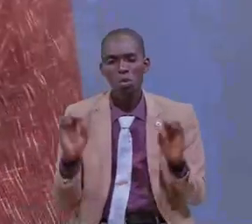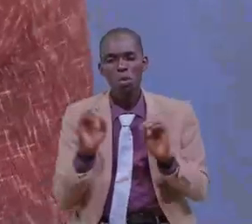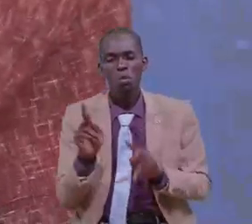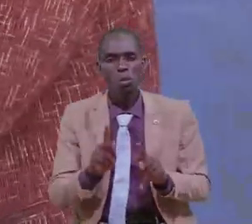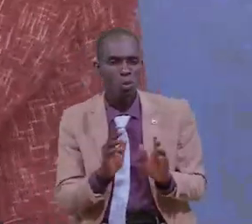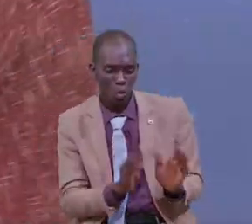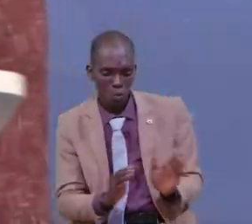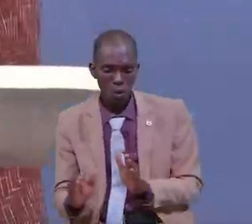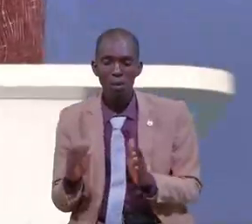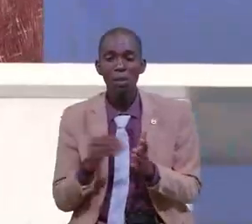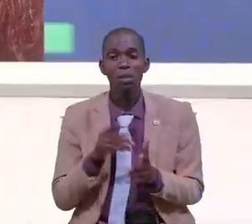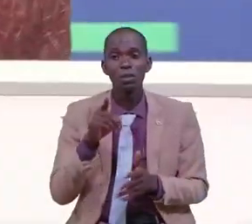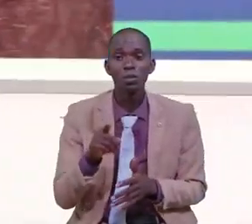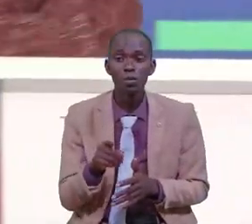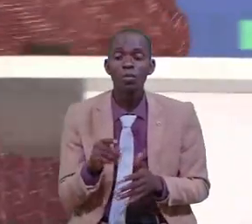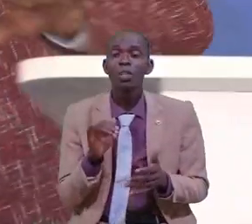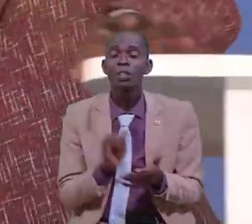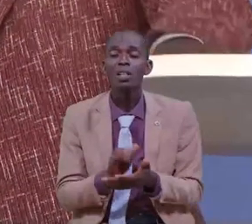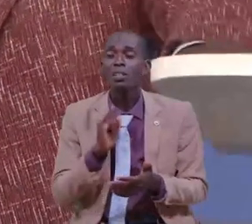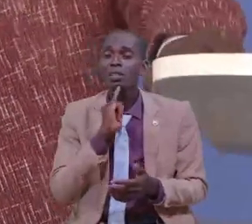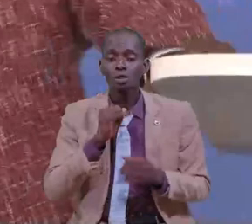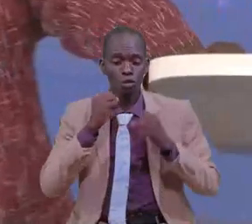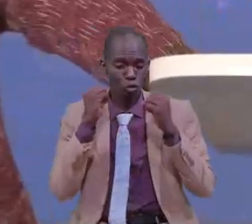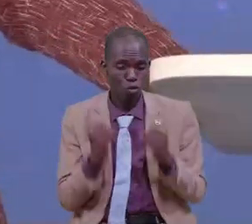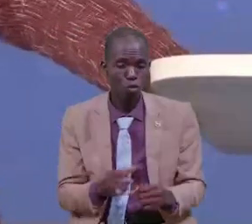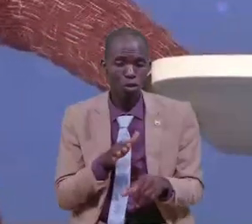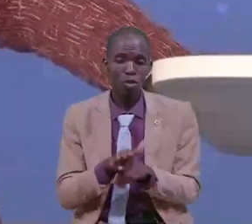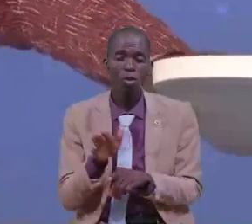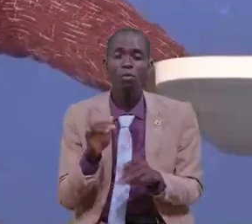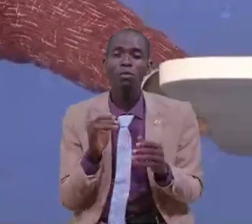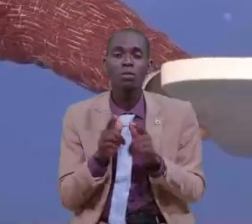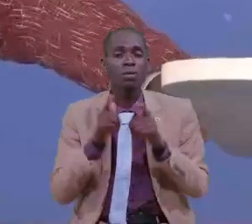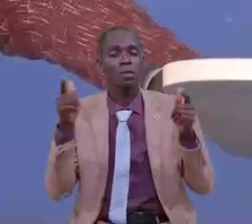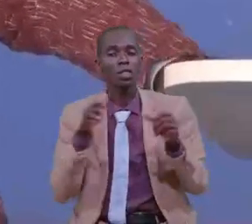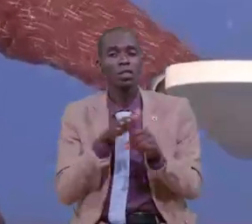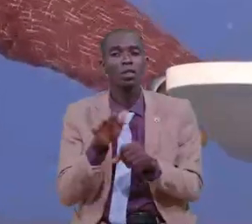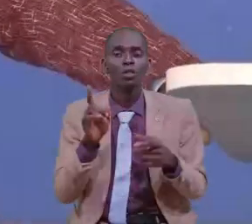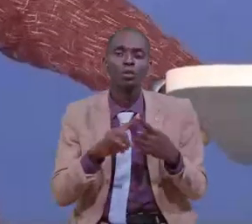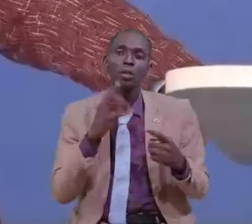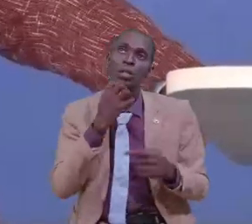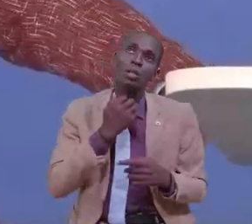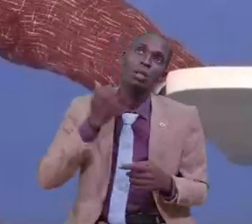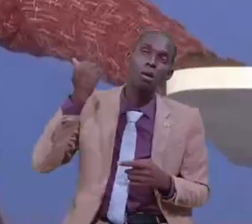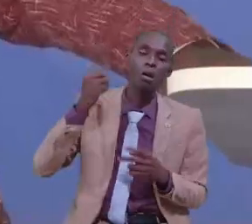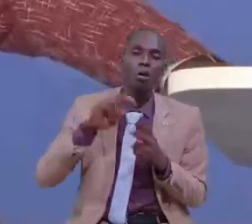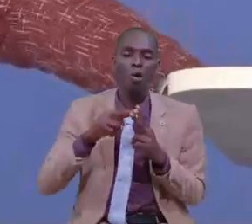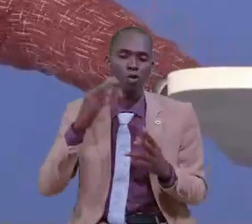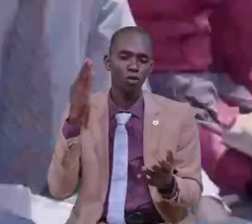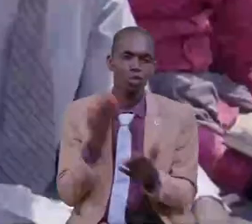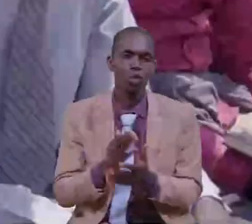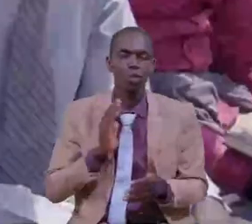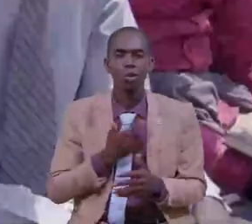complotent n'est assez fort, n'est assez grand pour te pendre